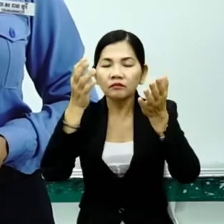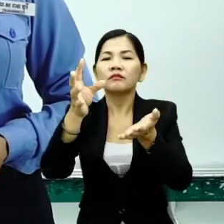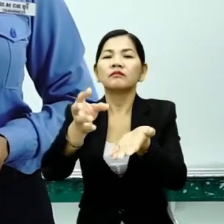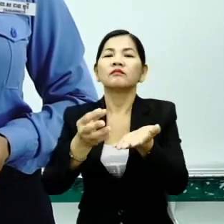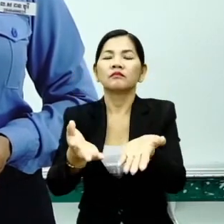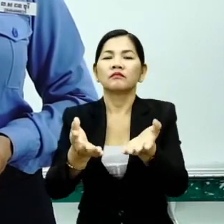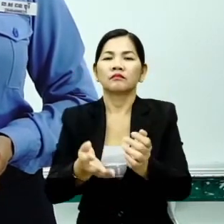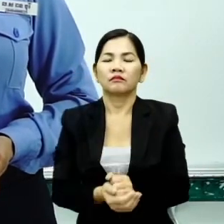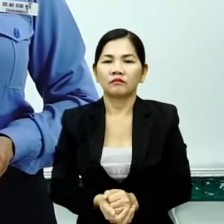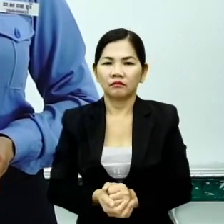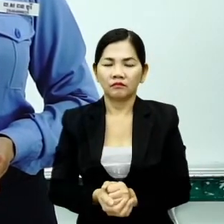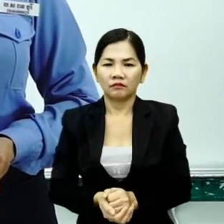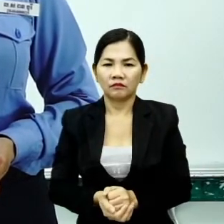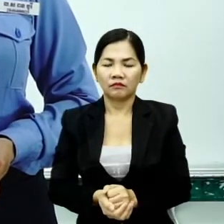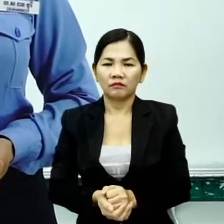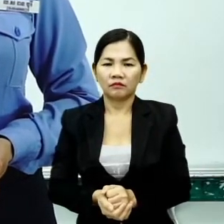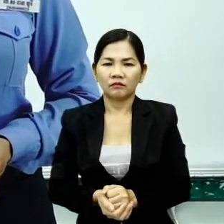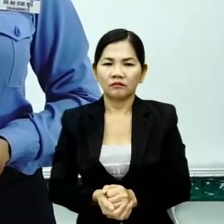con